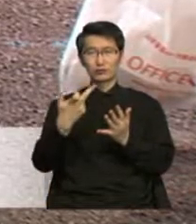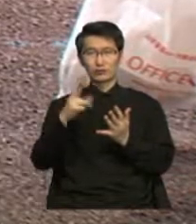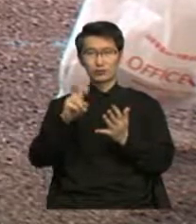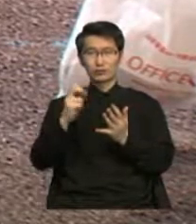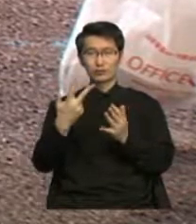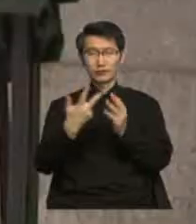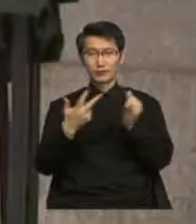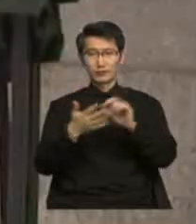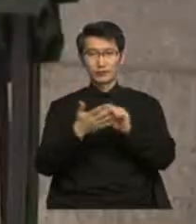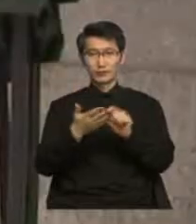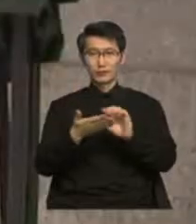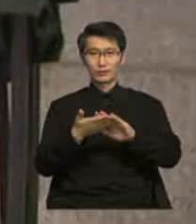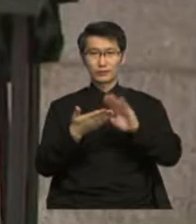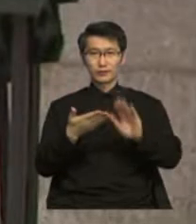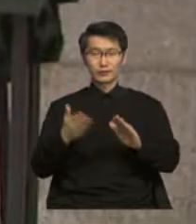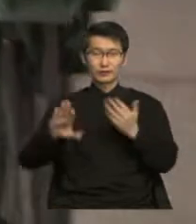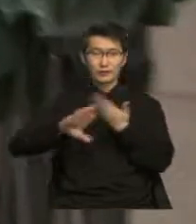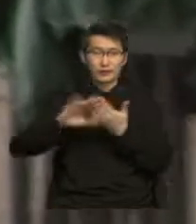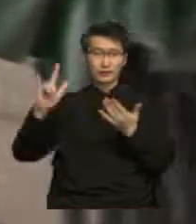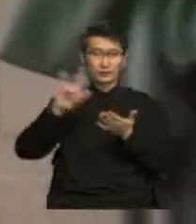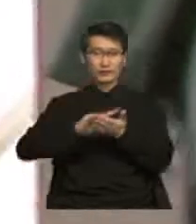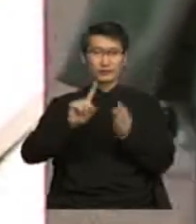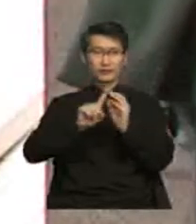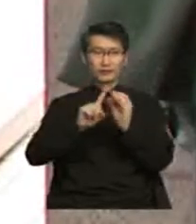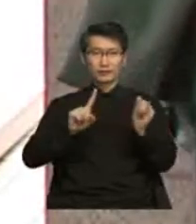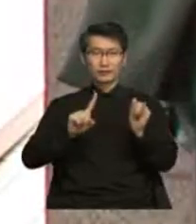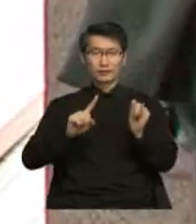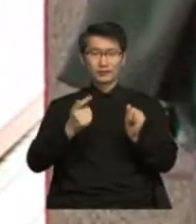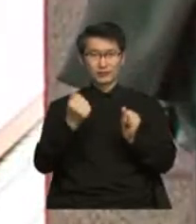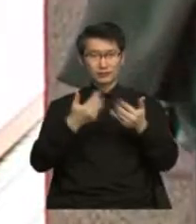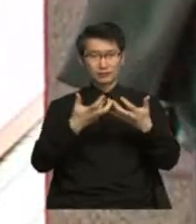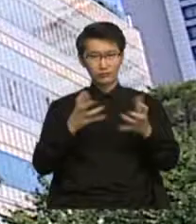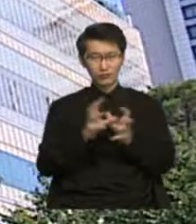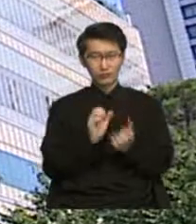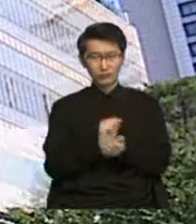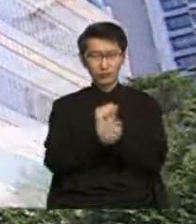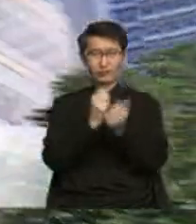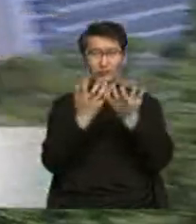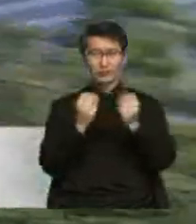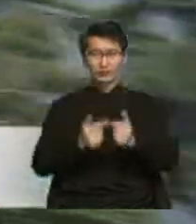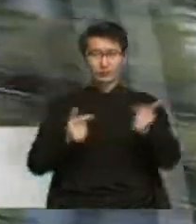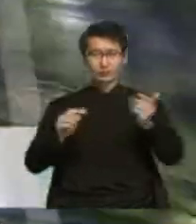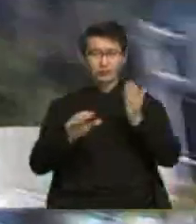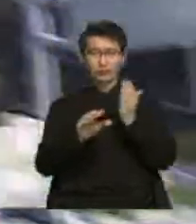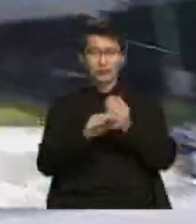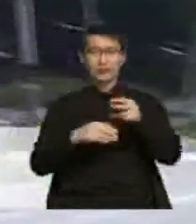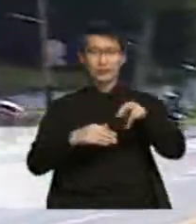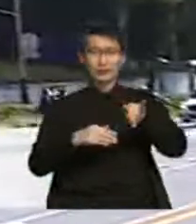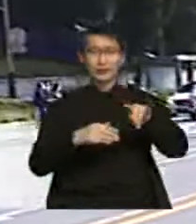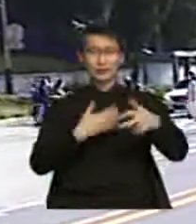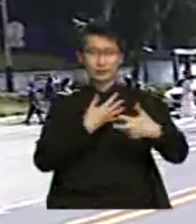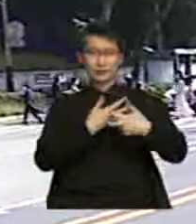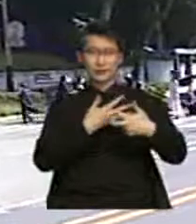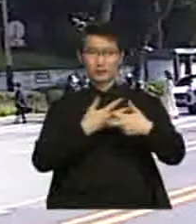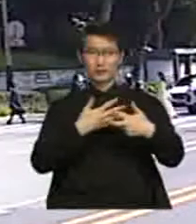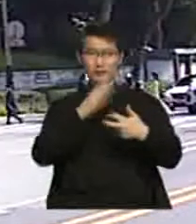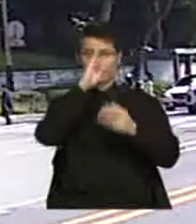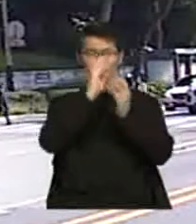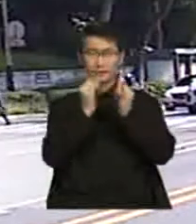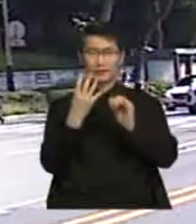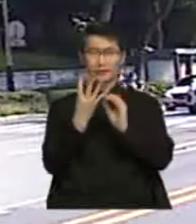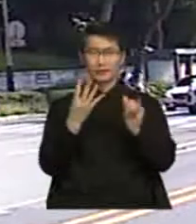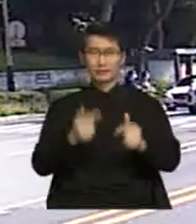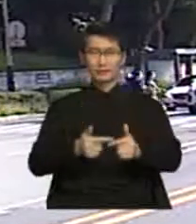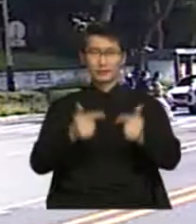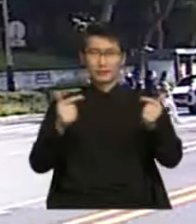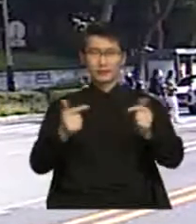등 입니다 소규모 집단 감염 의 확산 3도 이어지고 있습니다 서대문구 세브란스병원에서 는 확진 자가 4명 들어